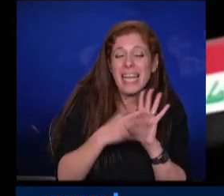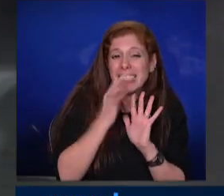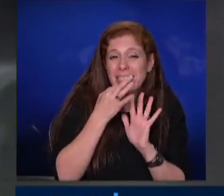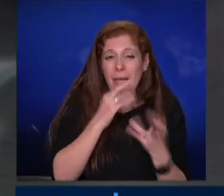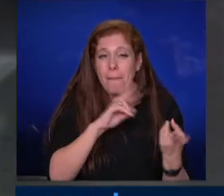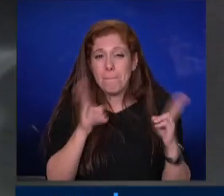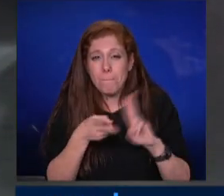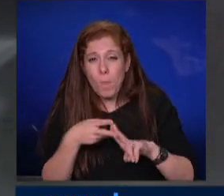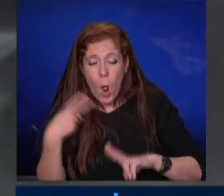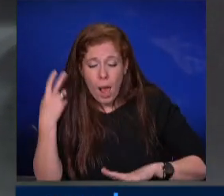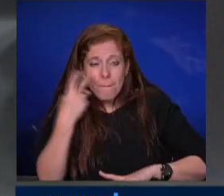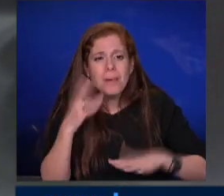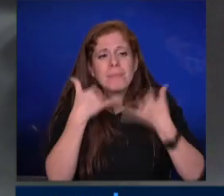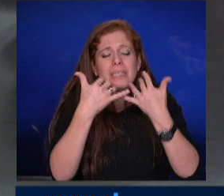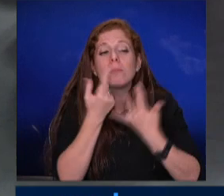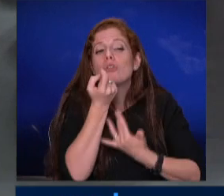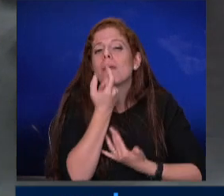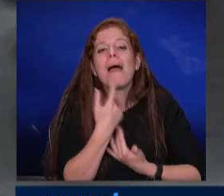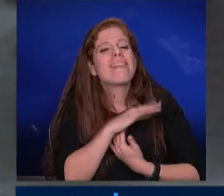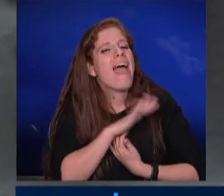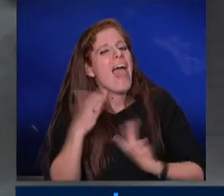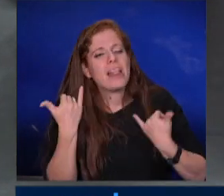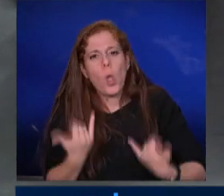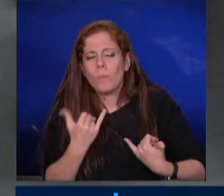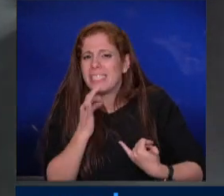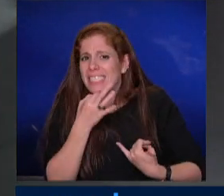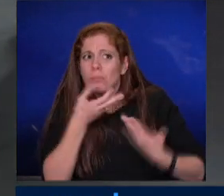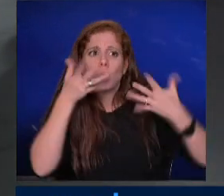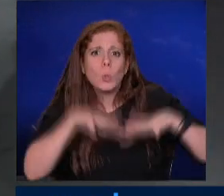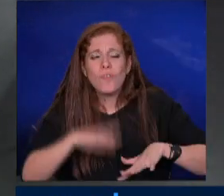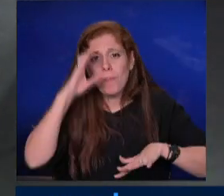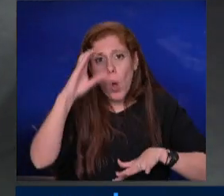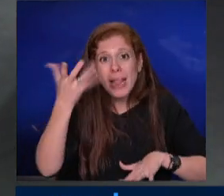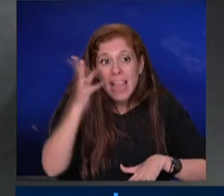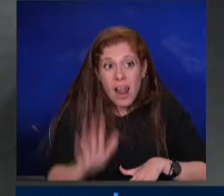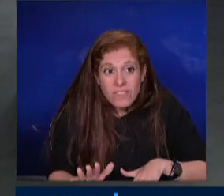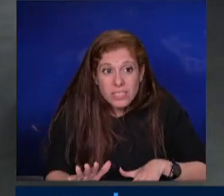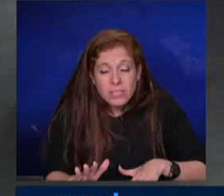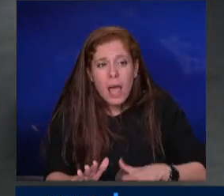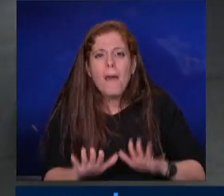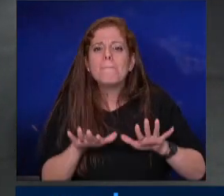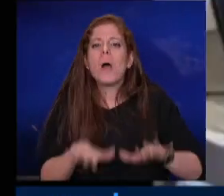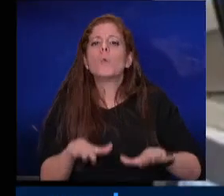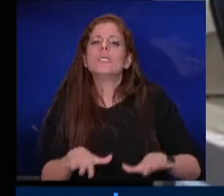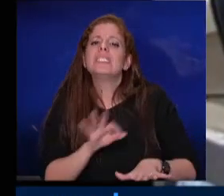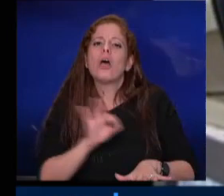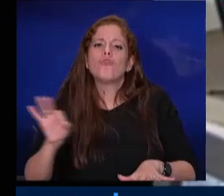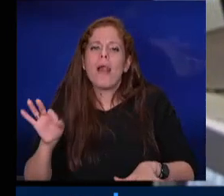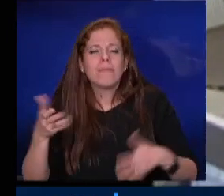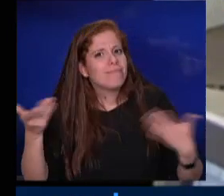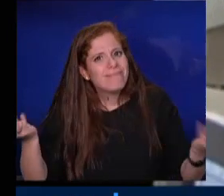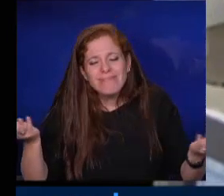מספרים שכמעט אין היום צעירים שיושבים לראות טלוויזיה בקורסה שלהם.